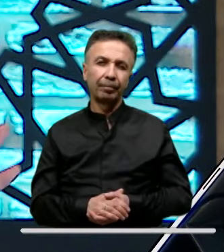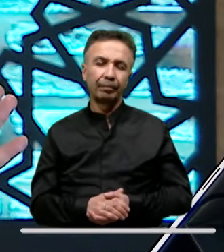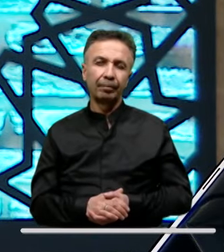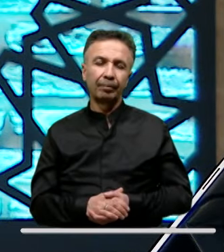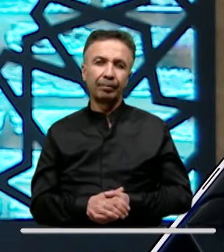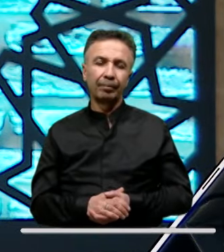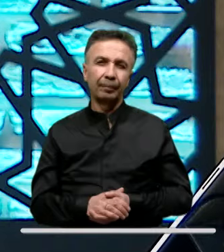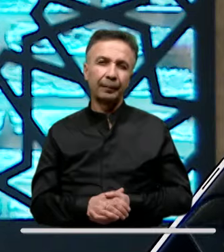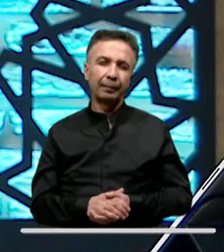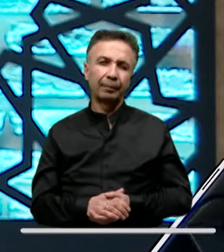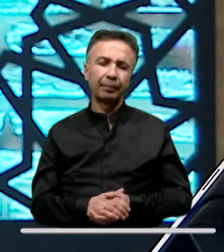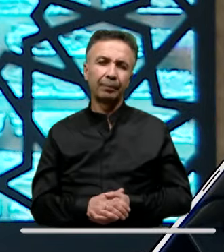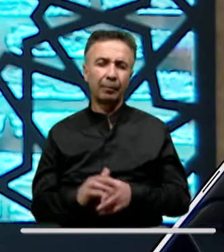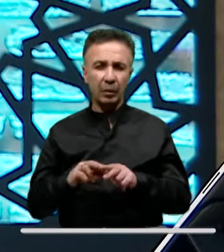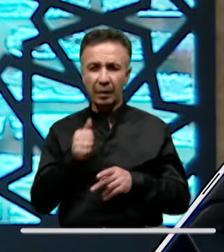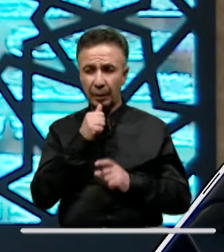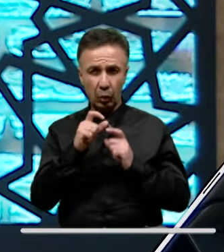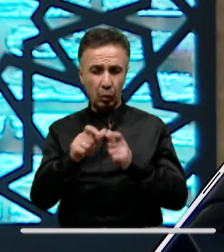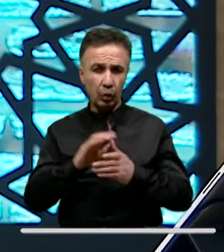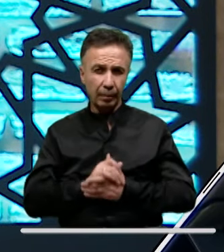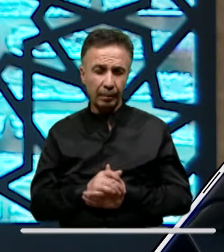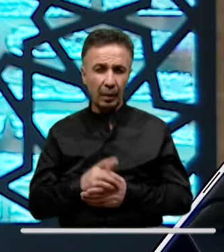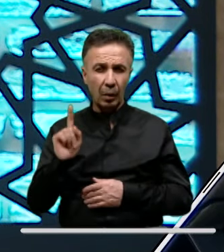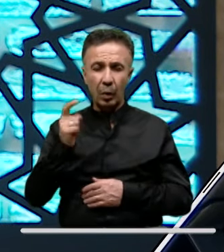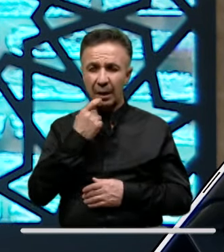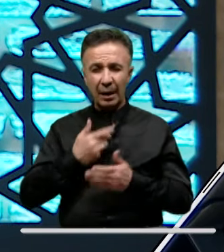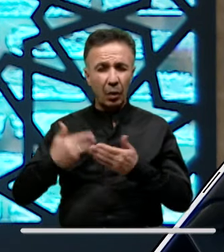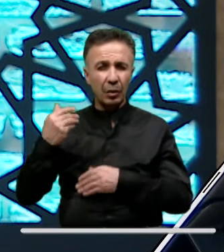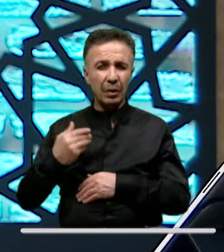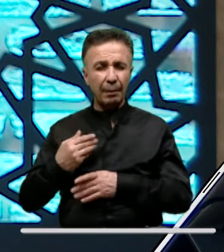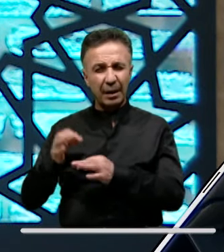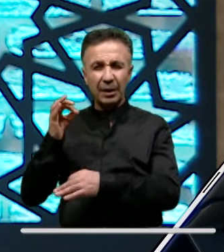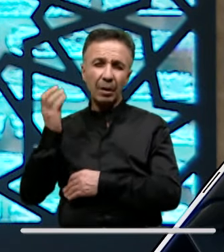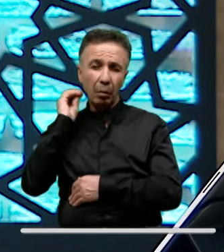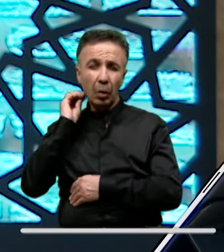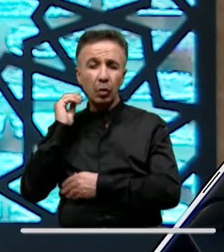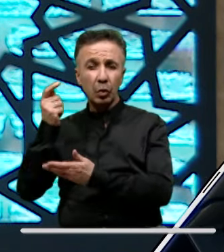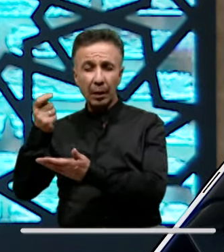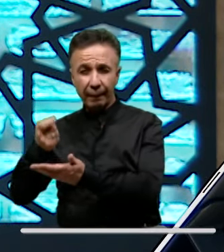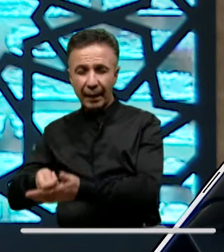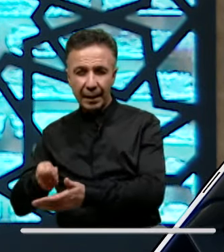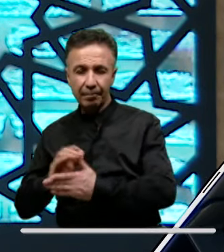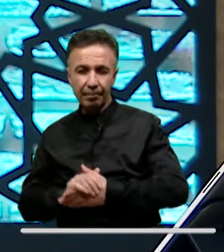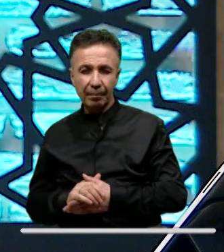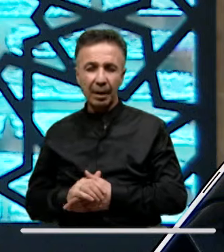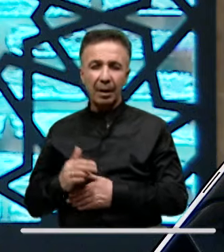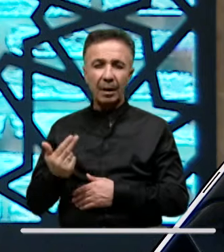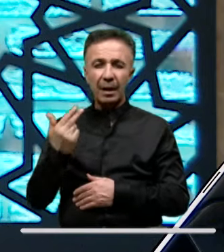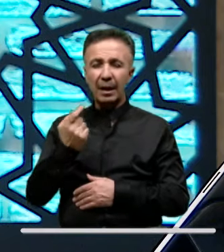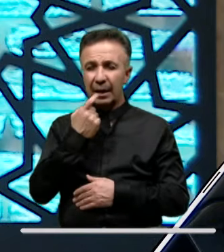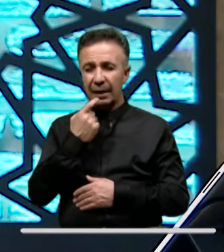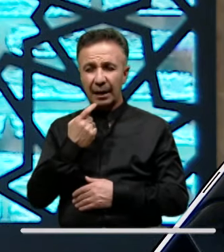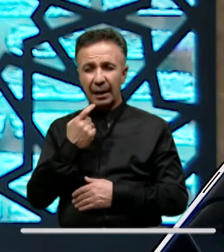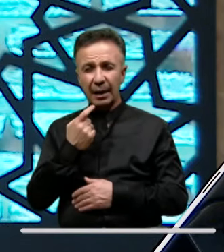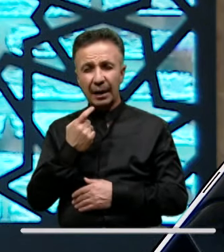Bu soruyla bitiririz kanaatindeyim. Mustafa Bey diyor ki 10 yıl önce birine borç vermiştim. Yaklaşık 7-8 yıl boyunca ben